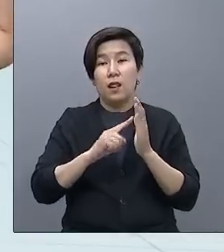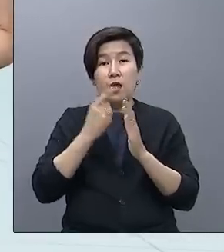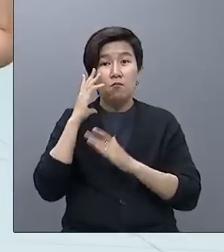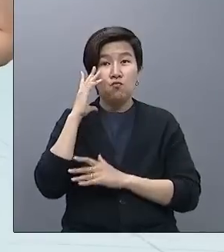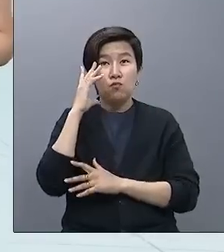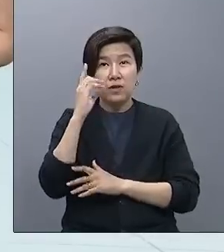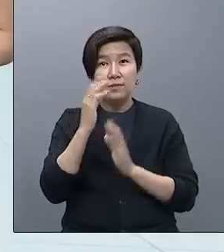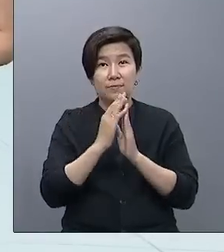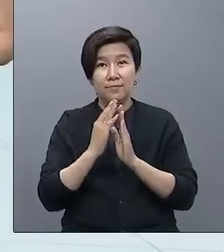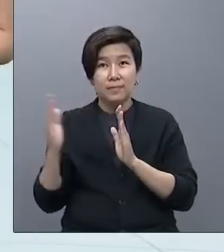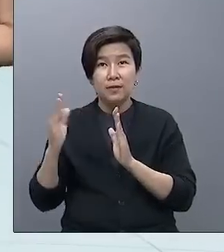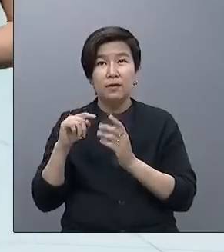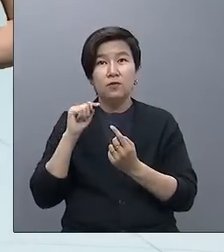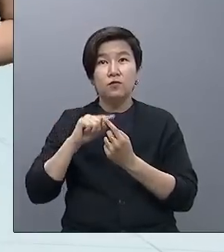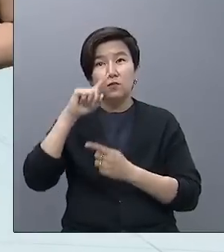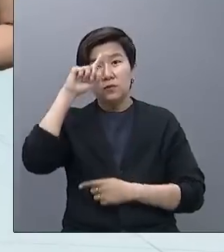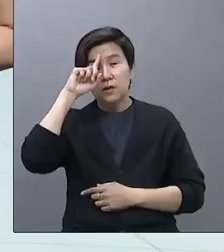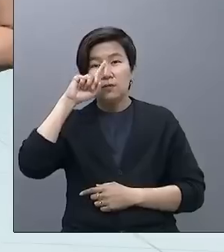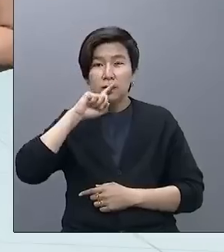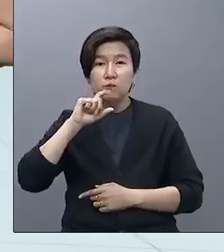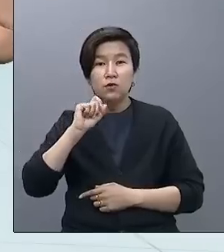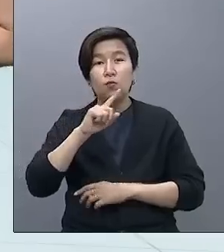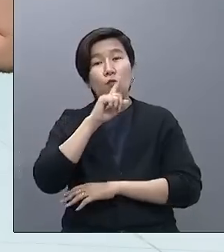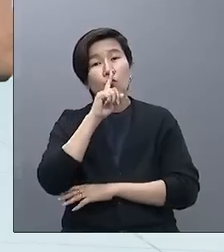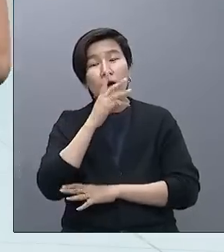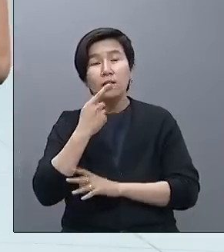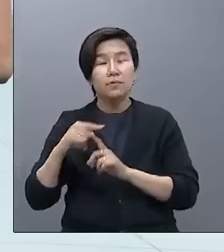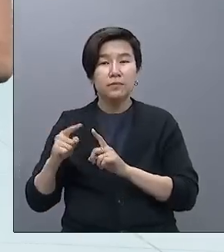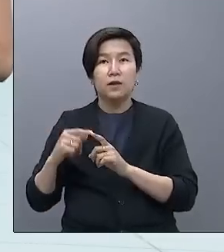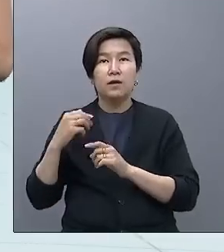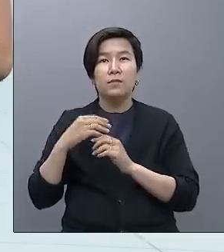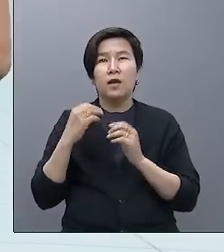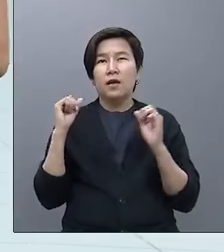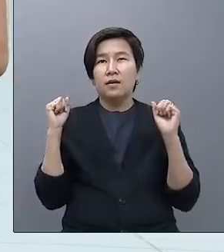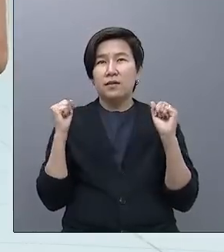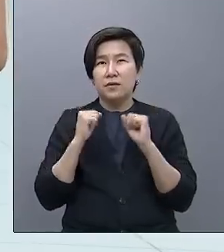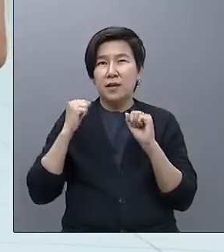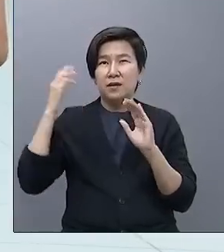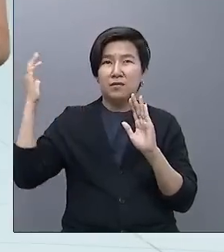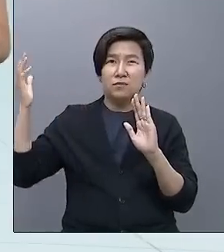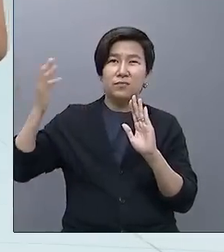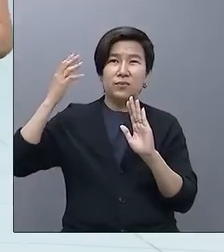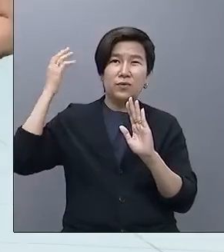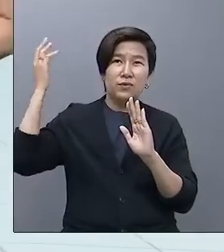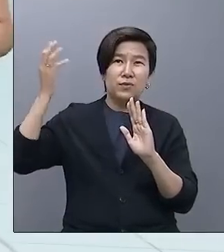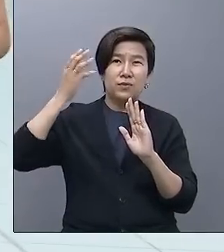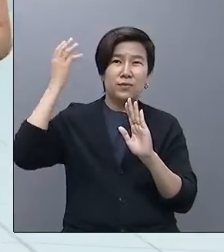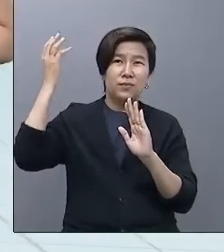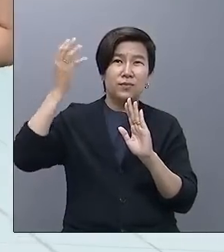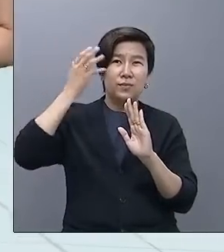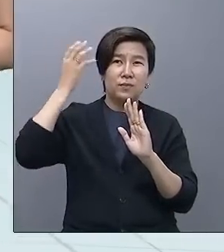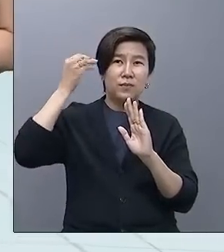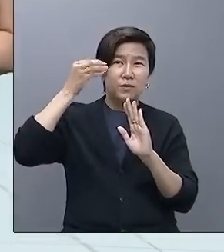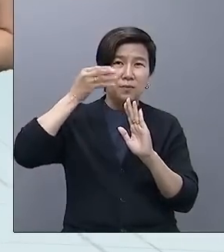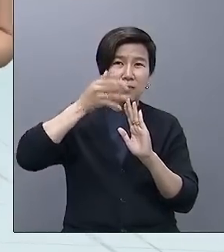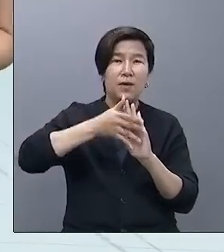ป็นต้นไปนะคะหรือว่าในช่วงวันศุกร์เสาร์แล้วก็วันอาทิตย์นี้ค่ะจะมีมวลอากาศเย็นค่อนข้างแรงด้วยนะคะอีกระลอกหนึ่งจะแผ่เสริมลงมาปก